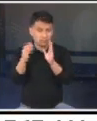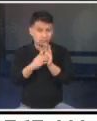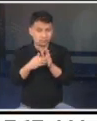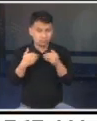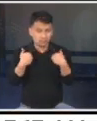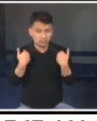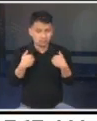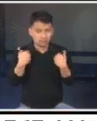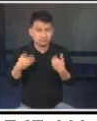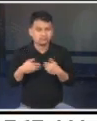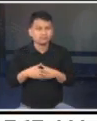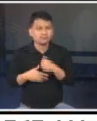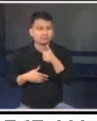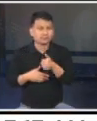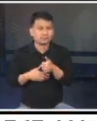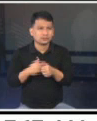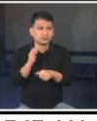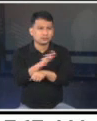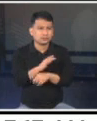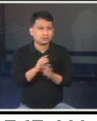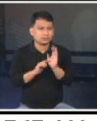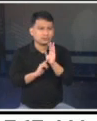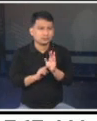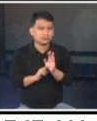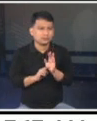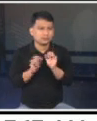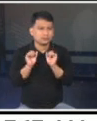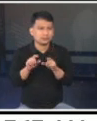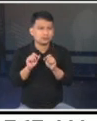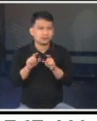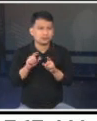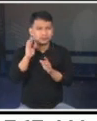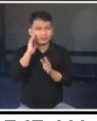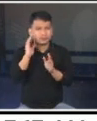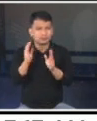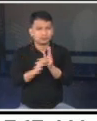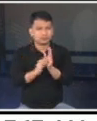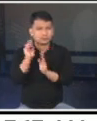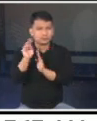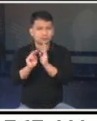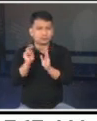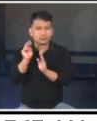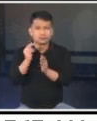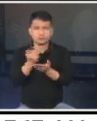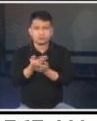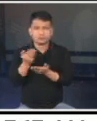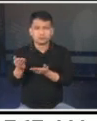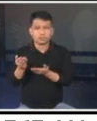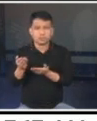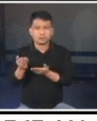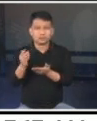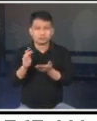season. Napipilitan umano mga estudyante na magbenta ng mga larawan at video para may ipambili